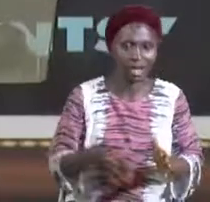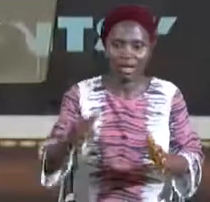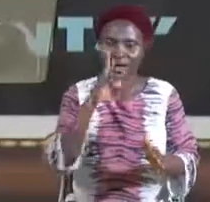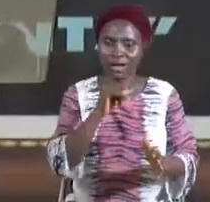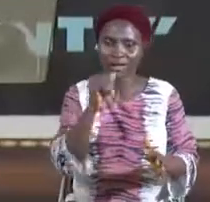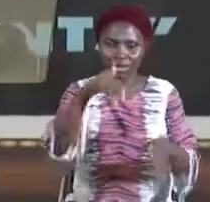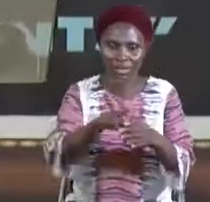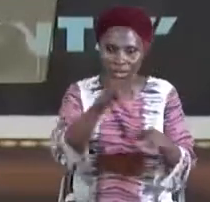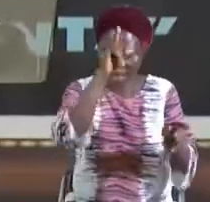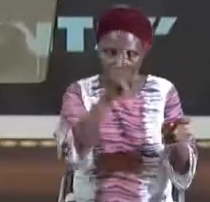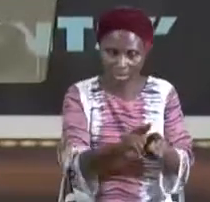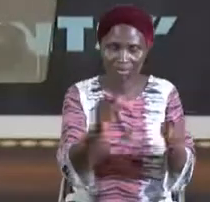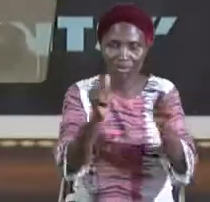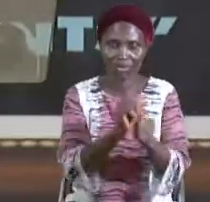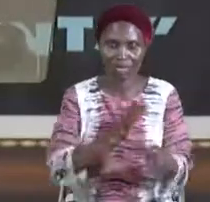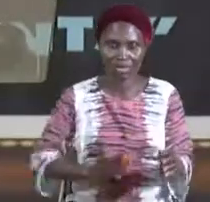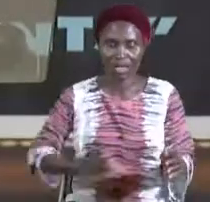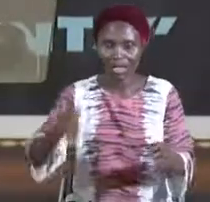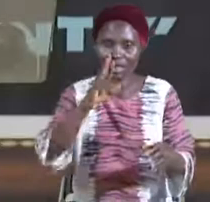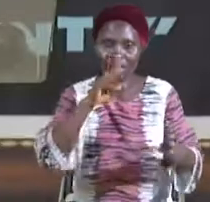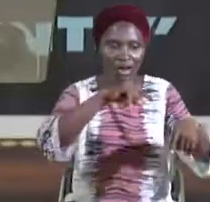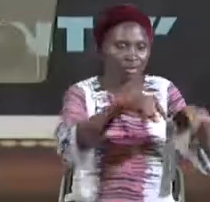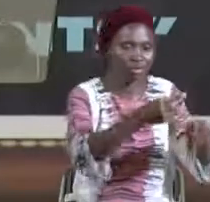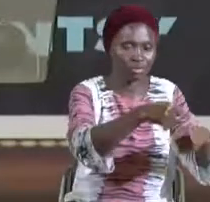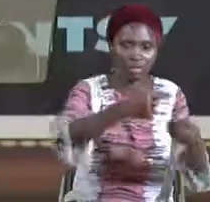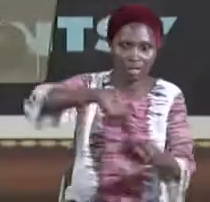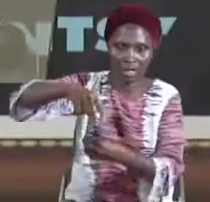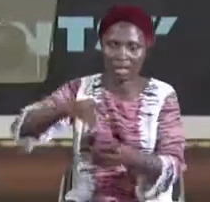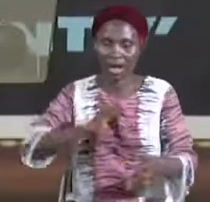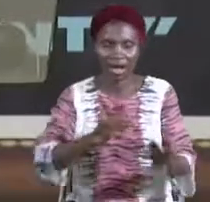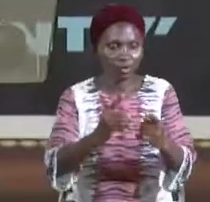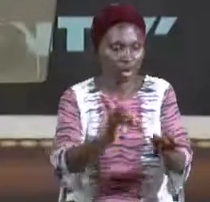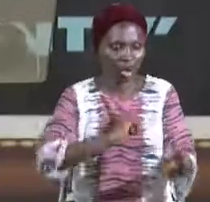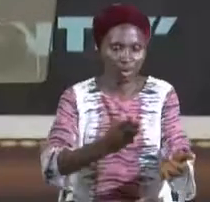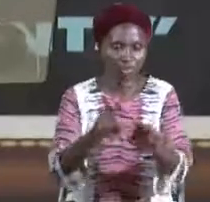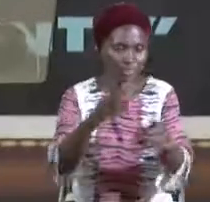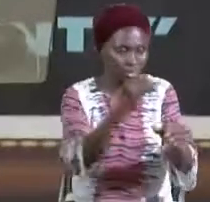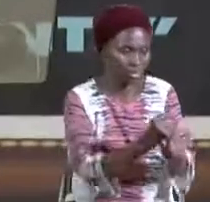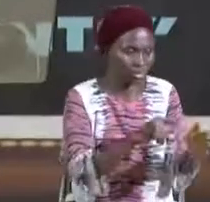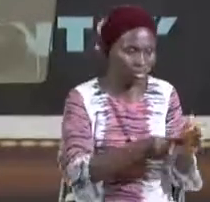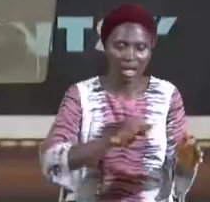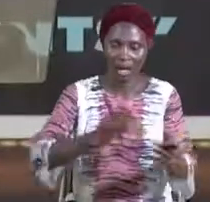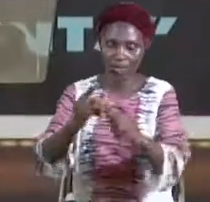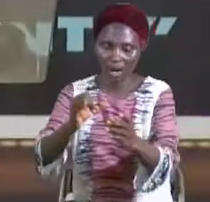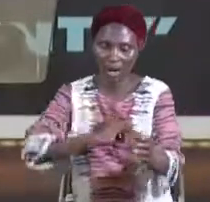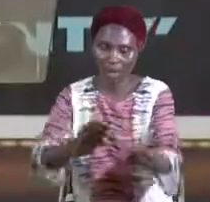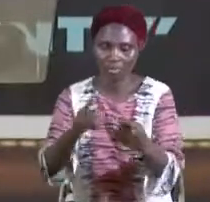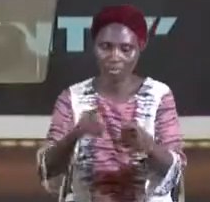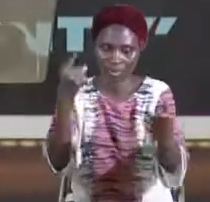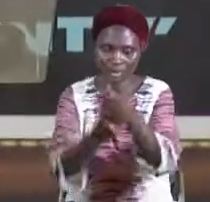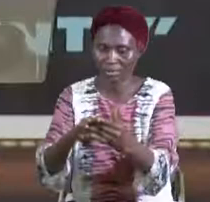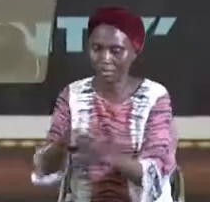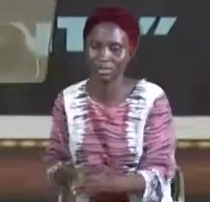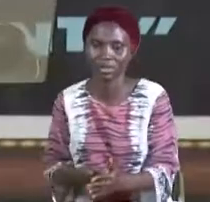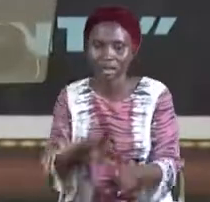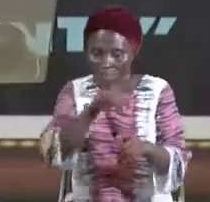accord avec Christ. Et ils vont passer par là. Je veux faire ceci, je veux avoir ceci, je veux saisir ceci. Parce qu'ils ne voient